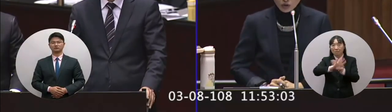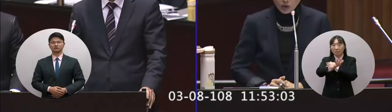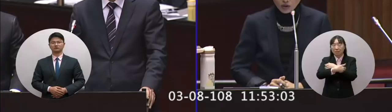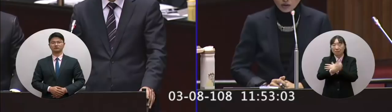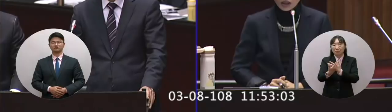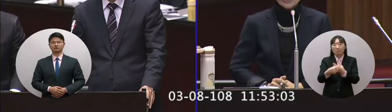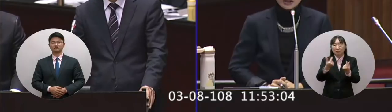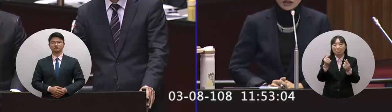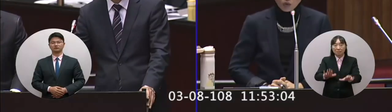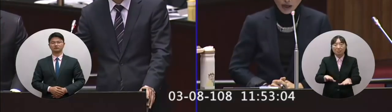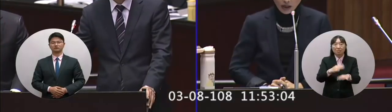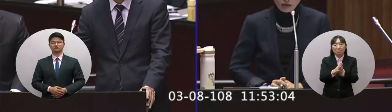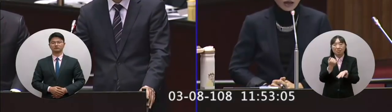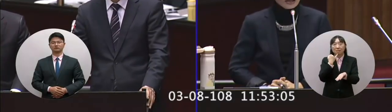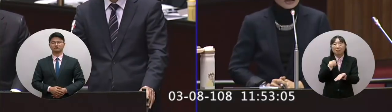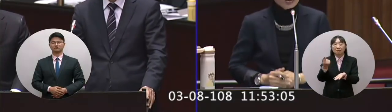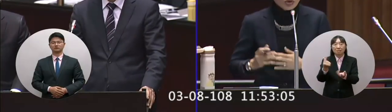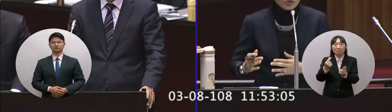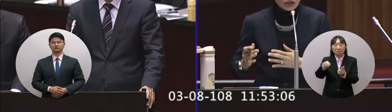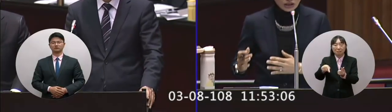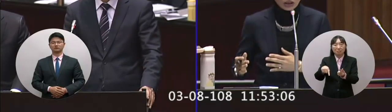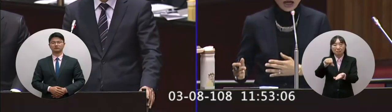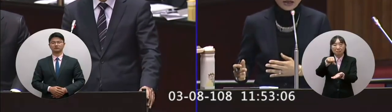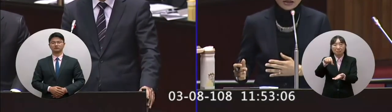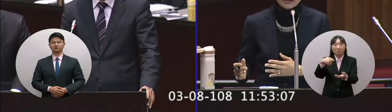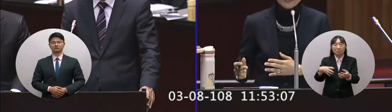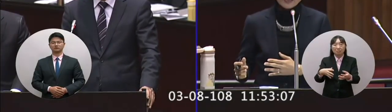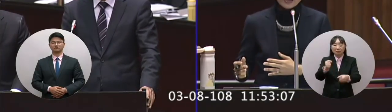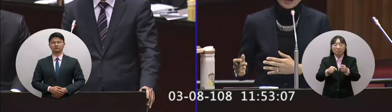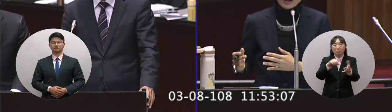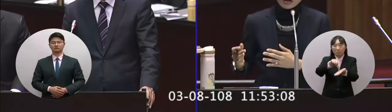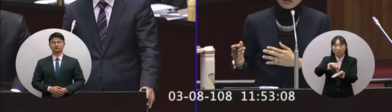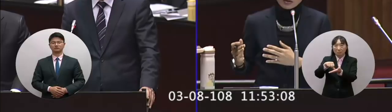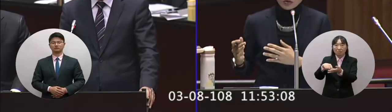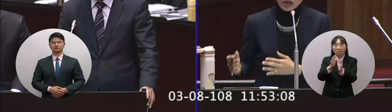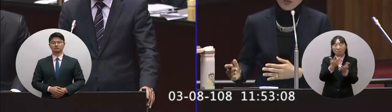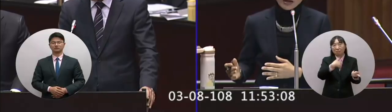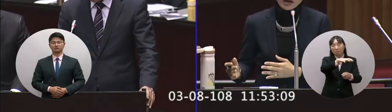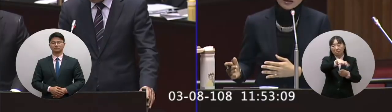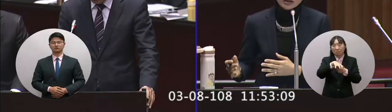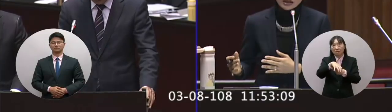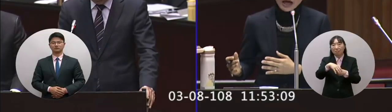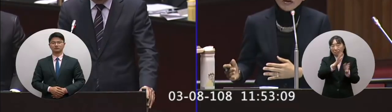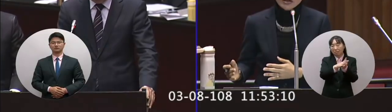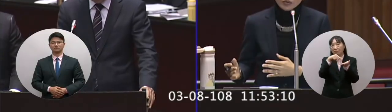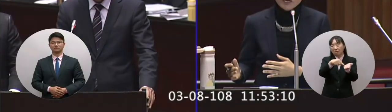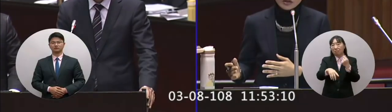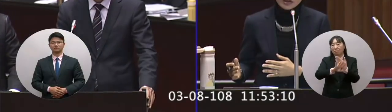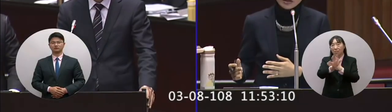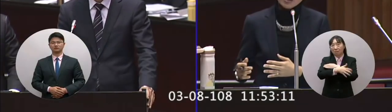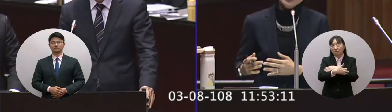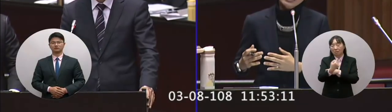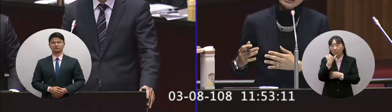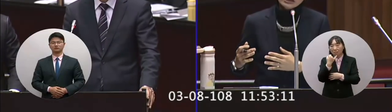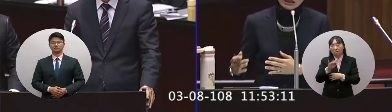了所谓的落农可以申请外劳，但是对于其他的 农业外劳的开放的部